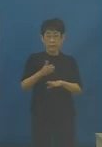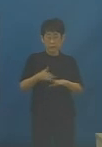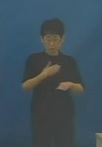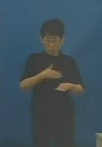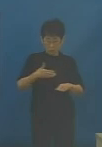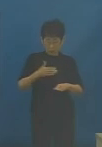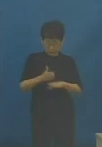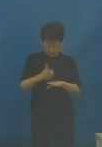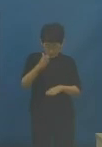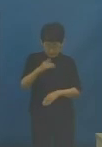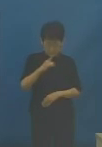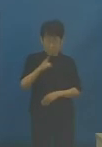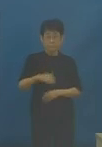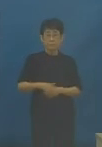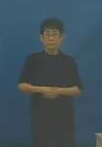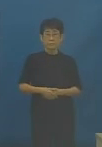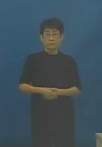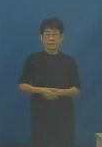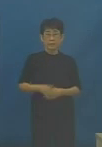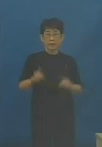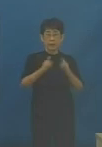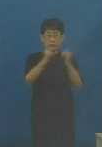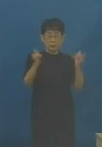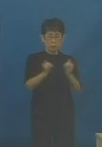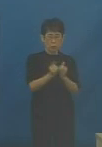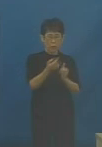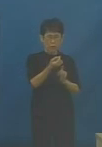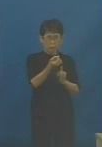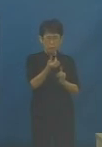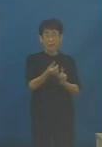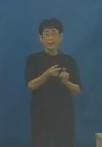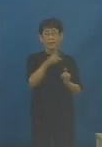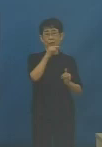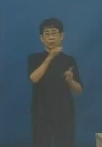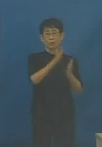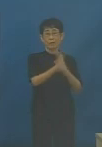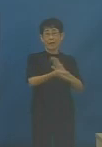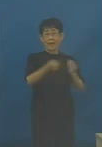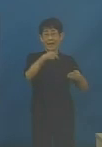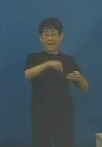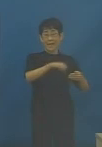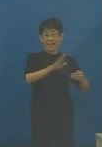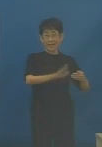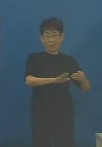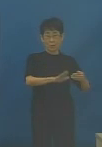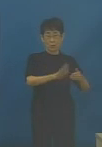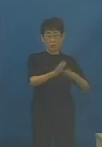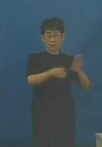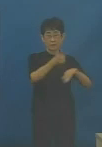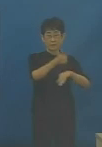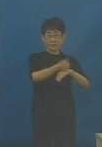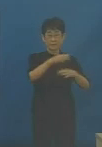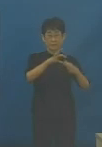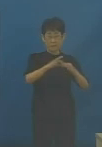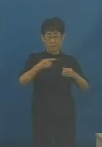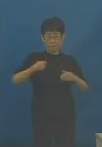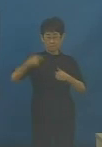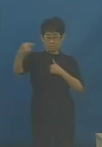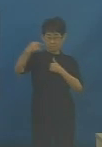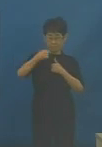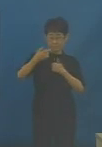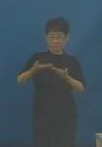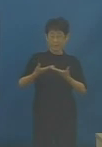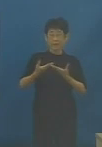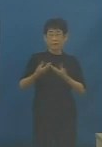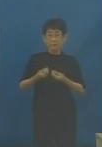います。事故は最も少ない県という異例の中での指名をいただいたことの